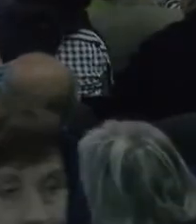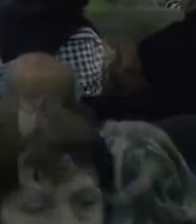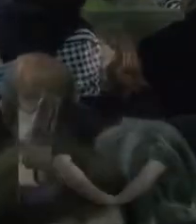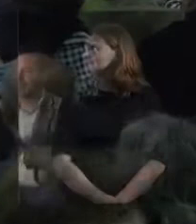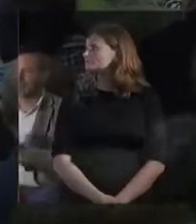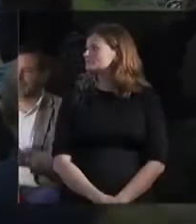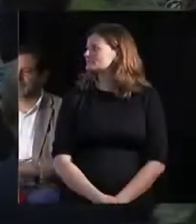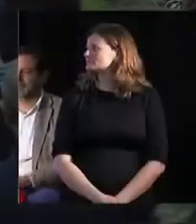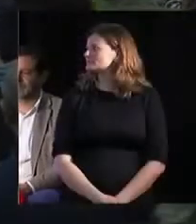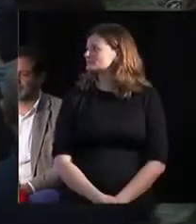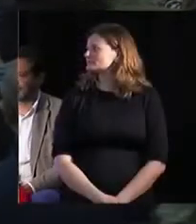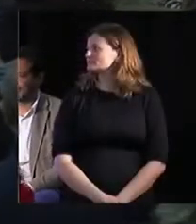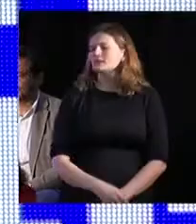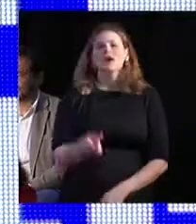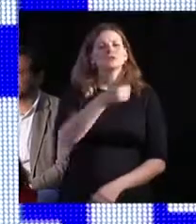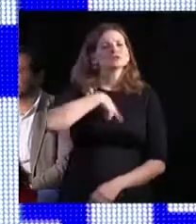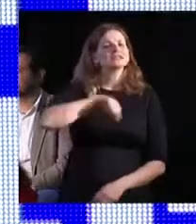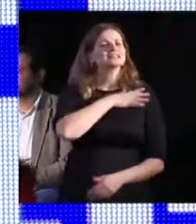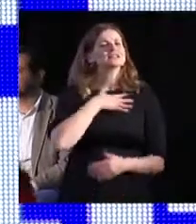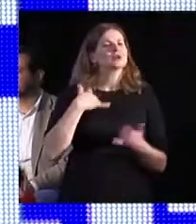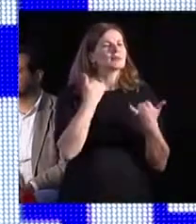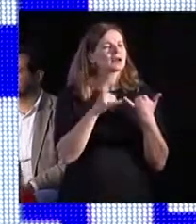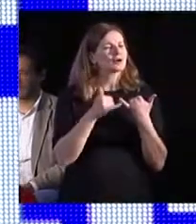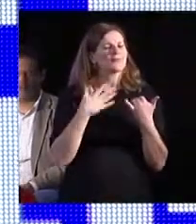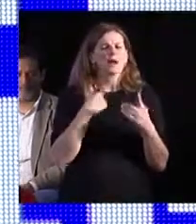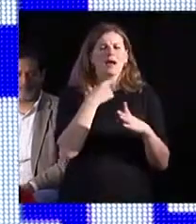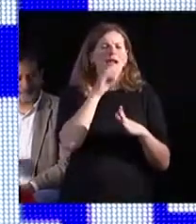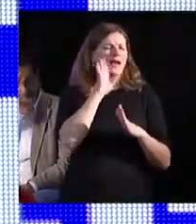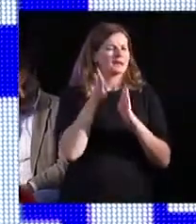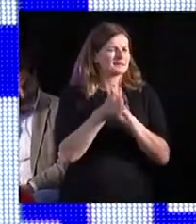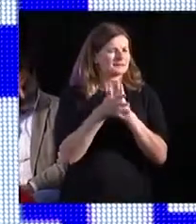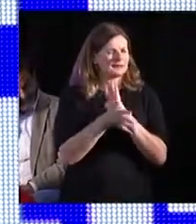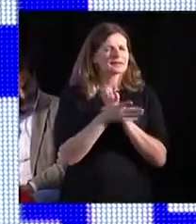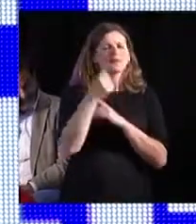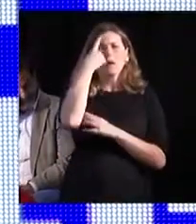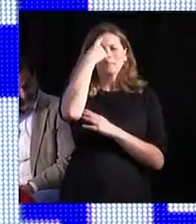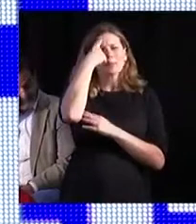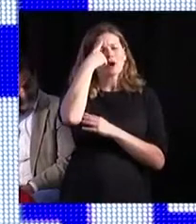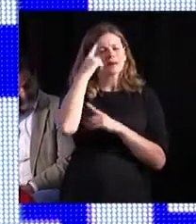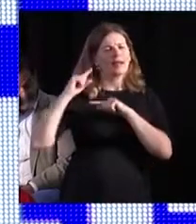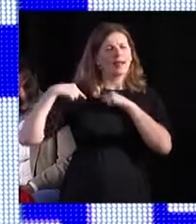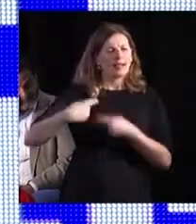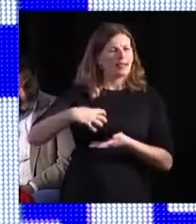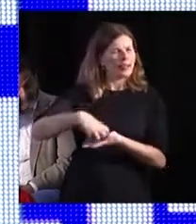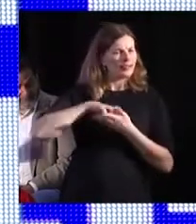Nosaltres volem recuperar, com us deia, la memòria de la qual ens sentim hereus.